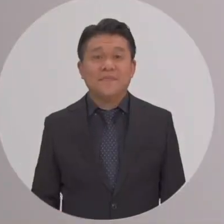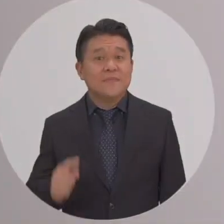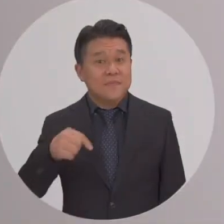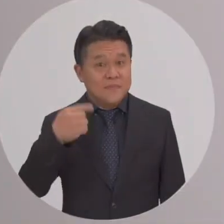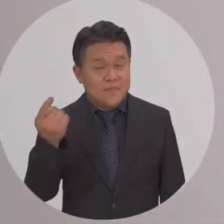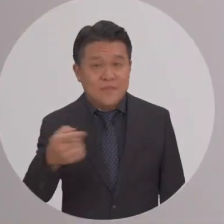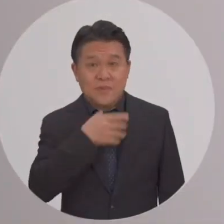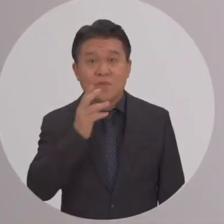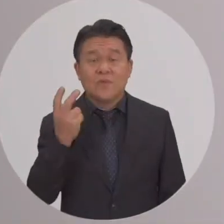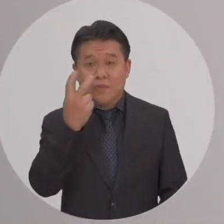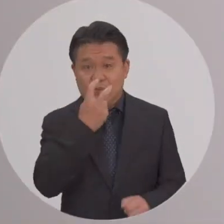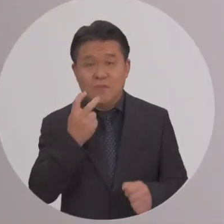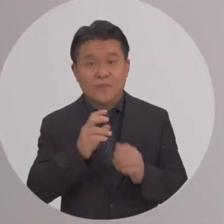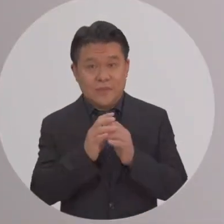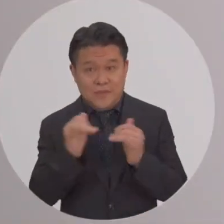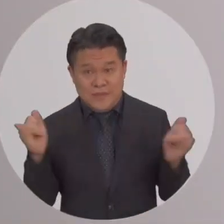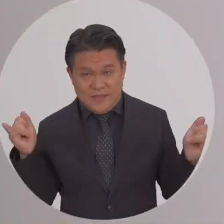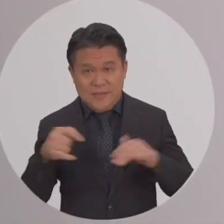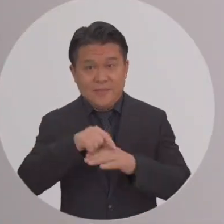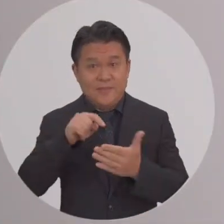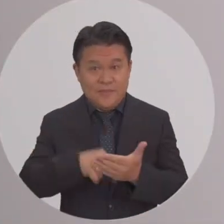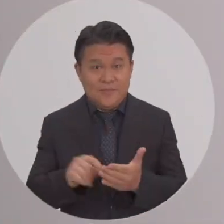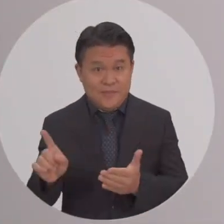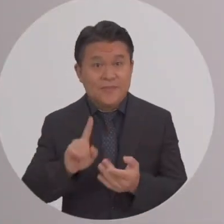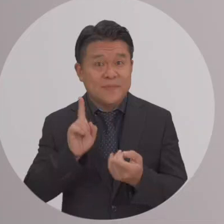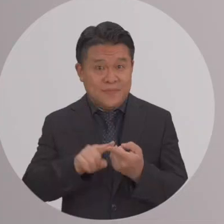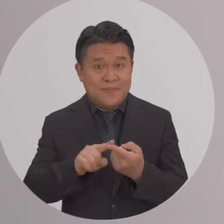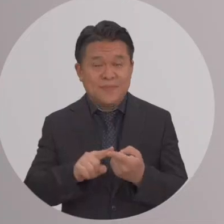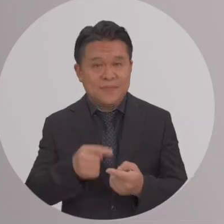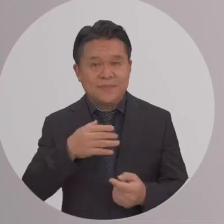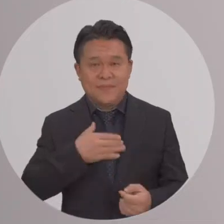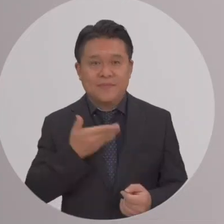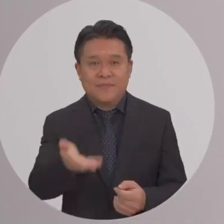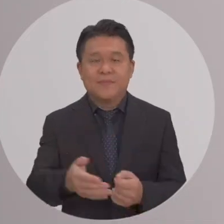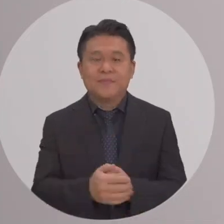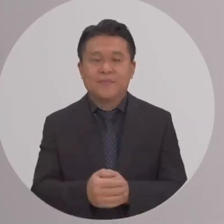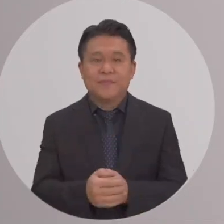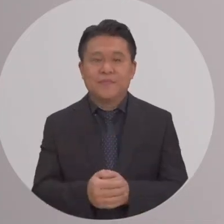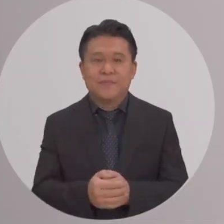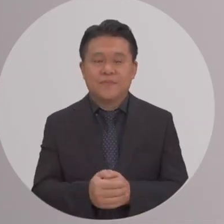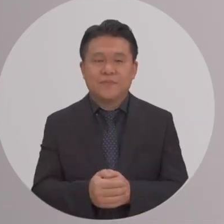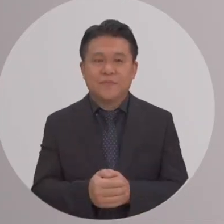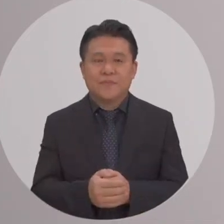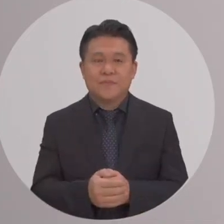다음으로 요양보호사의 마음가짐에 대해 알아보겠습니다.